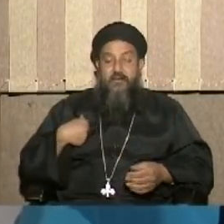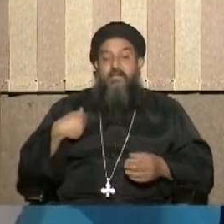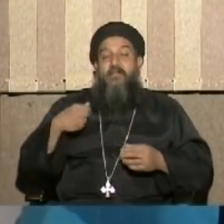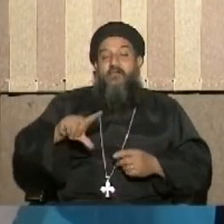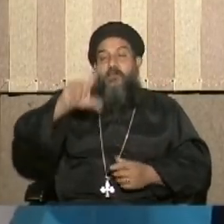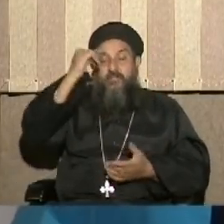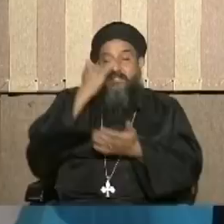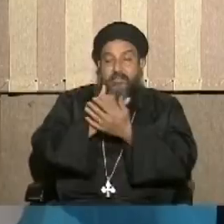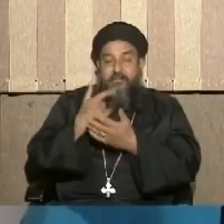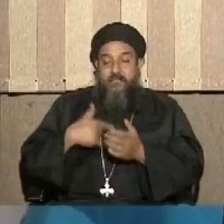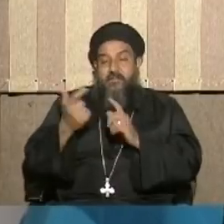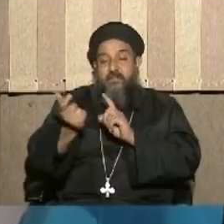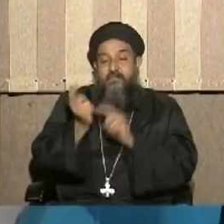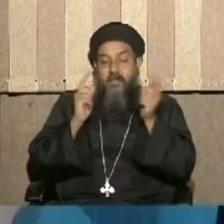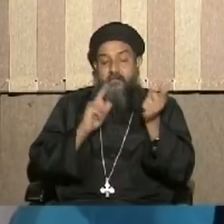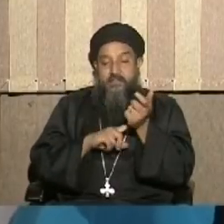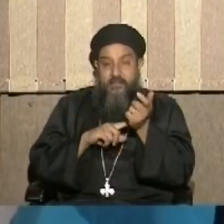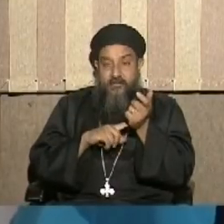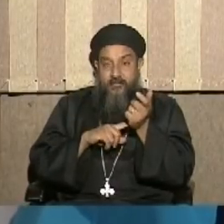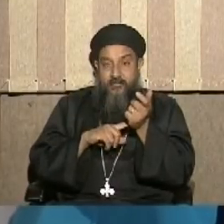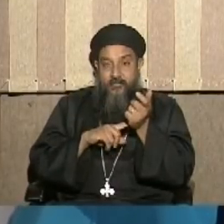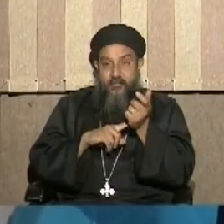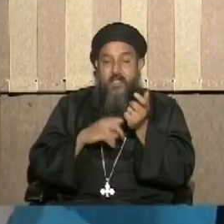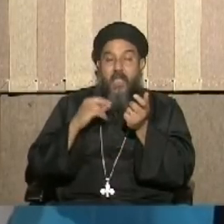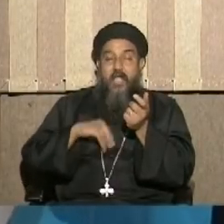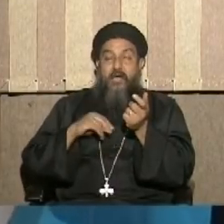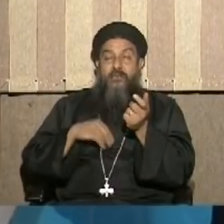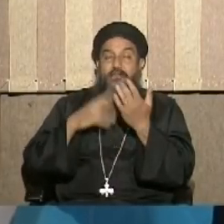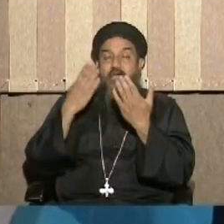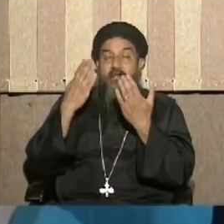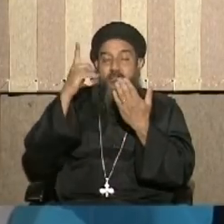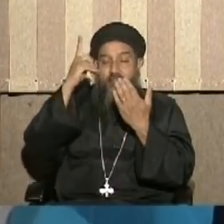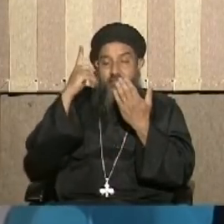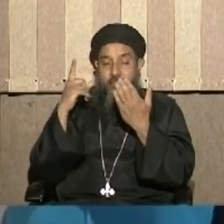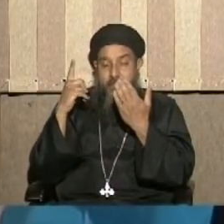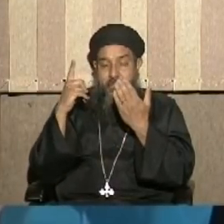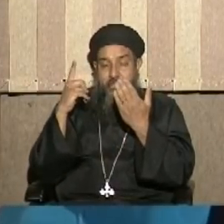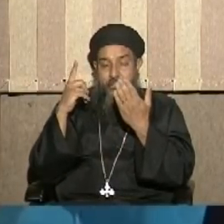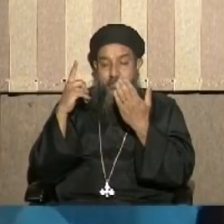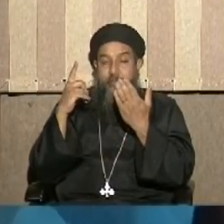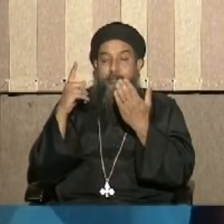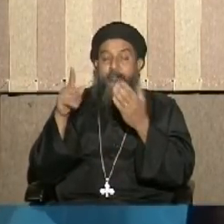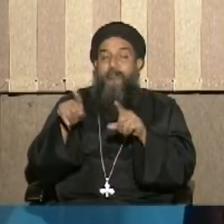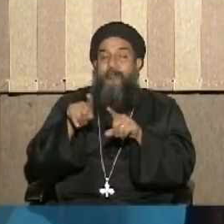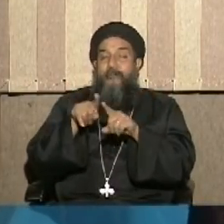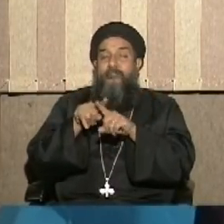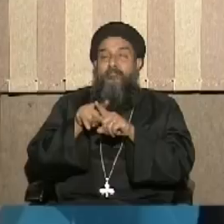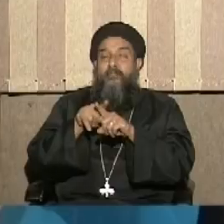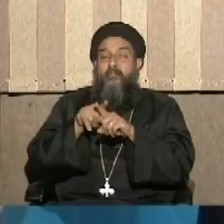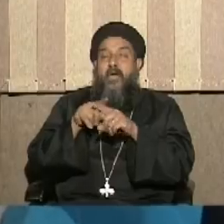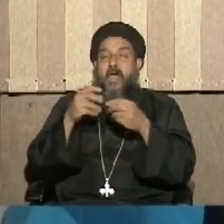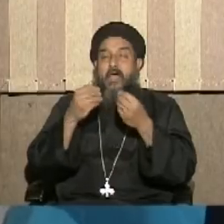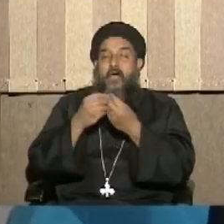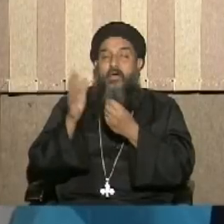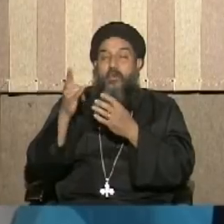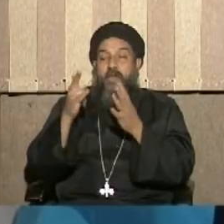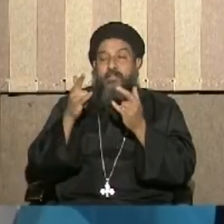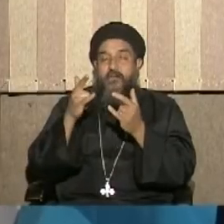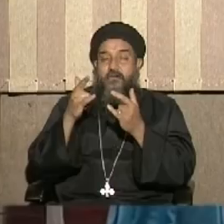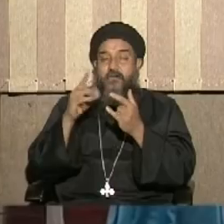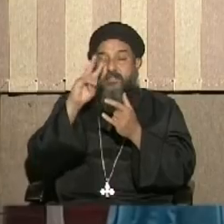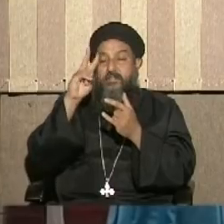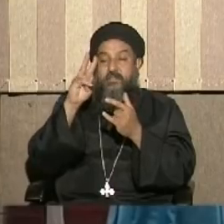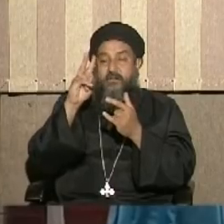ومخلصي وسيدي يسوع المسيح، أرجوك يا رب كن مع أخواتي ماكسيموس